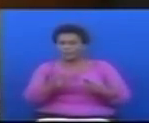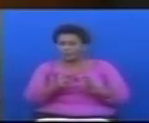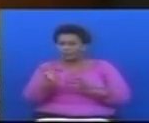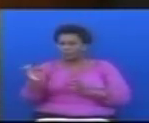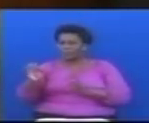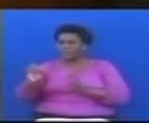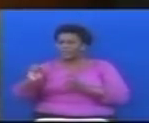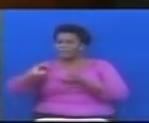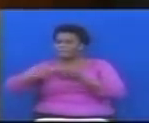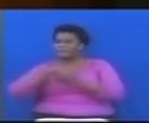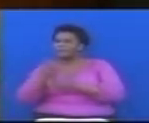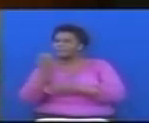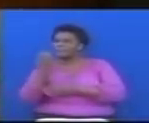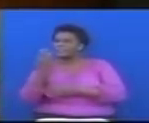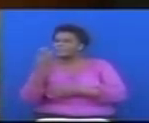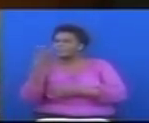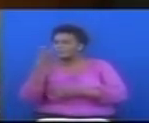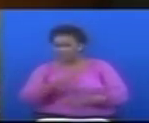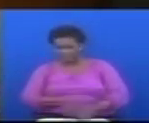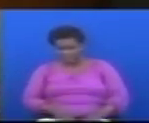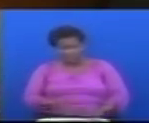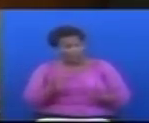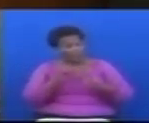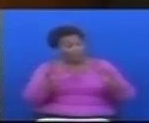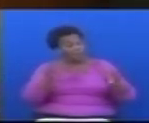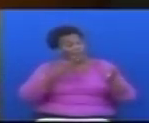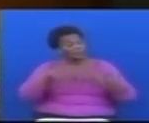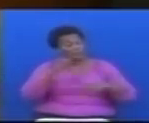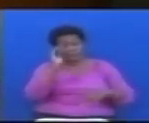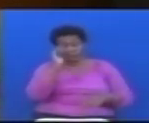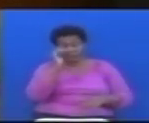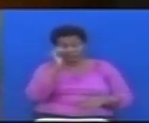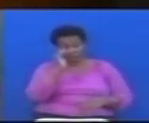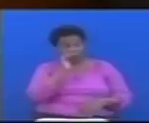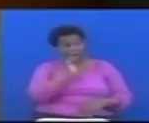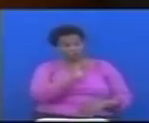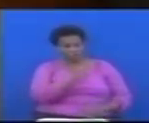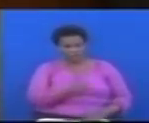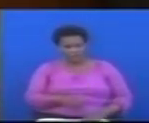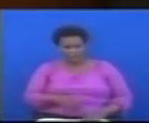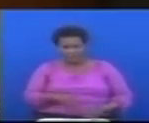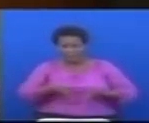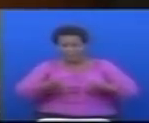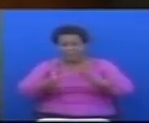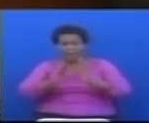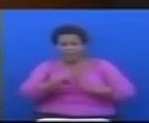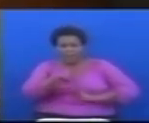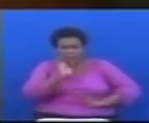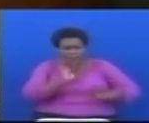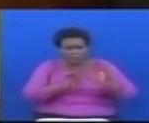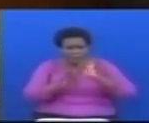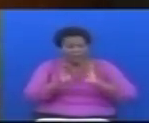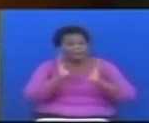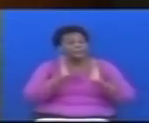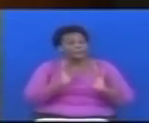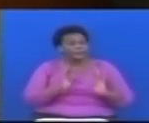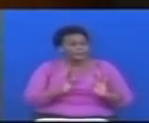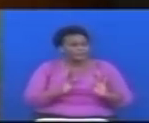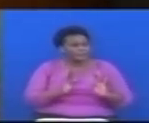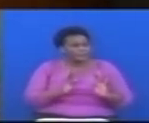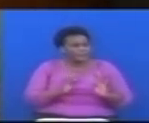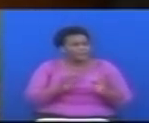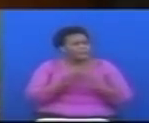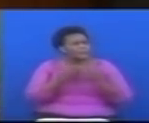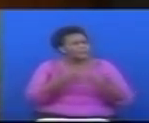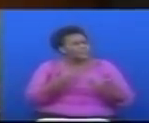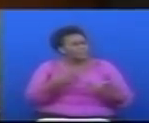34, lakini pia kwamba hii barabara ya Kijiwe Tandale imeshafanyiwa upembuzi yakinifu, ingawa sasa hizo fedha zitatafutwa mpaka